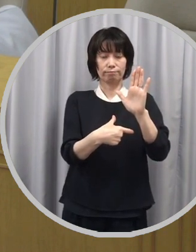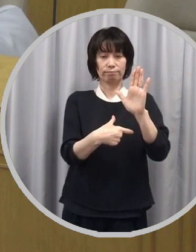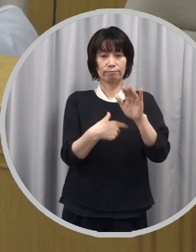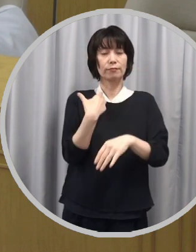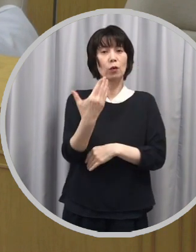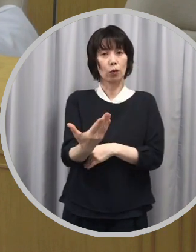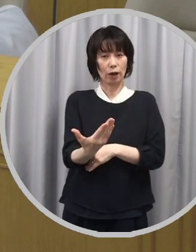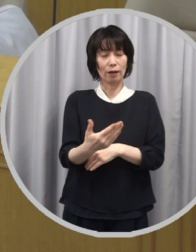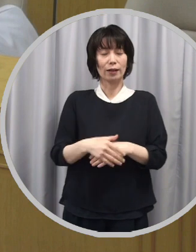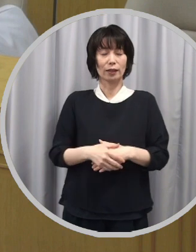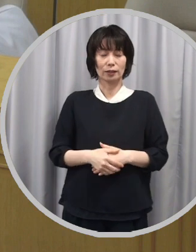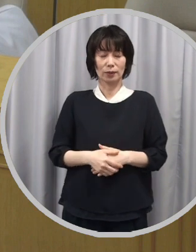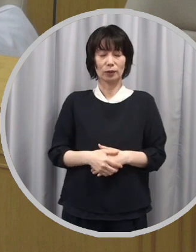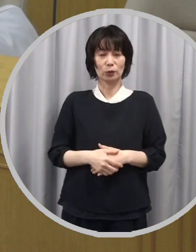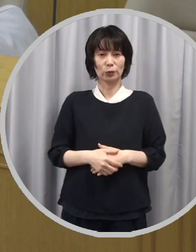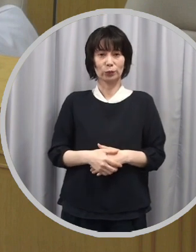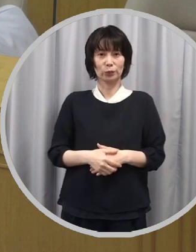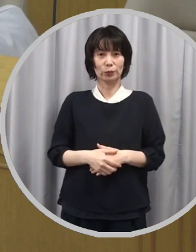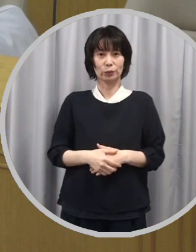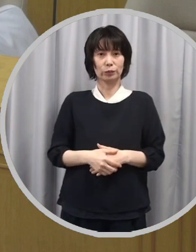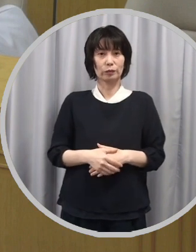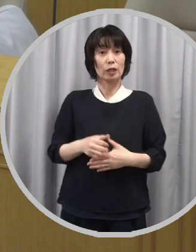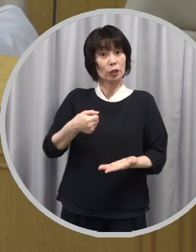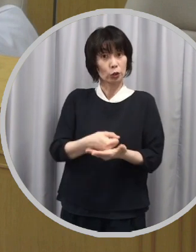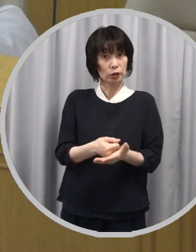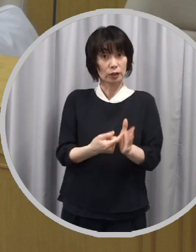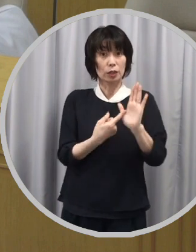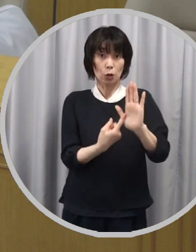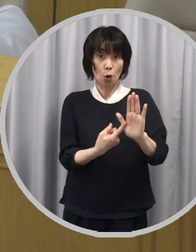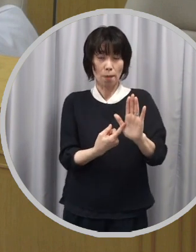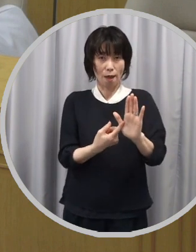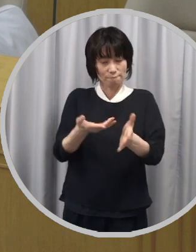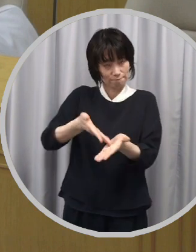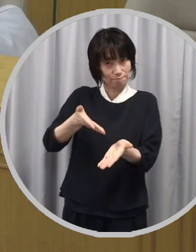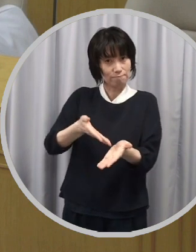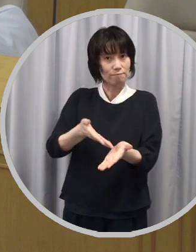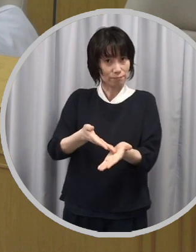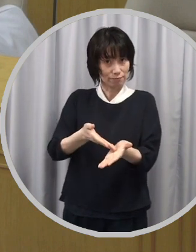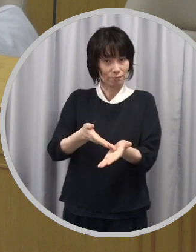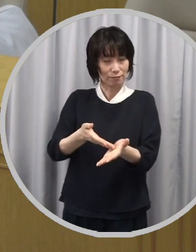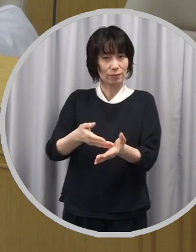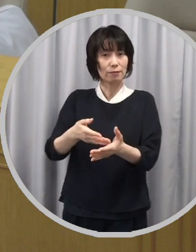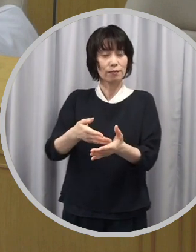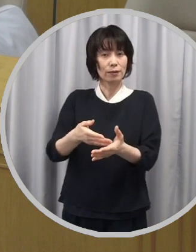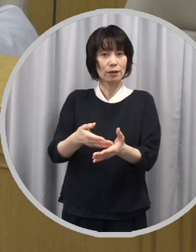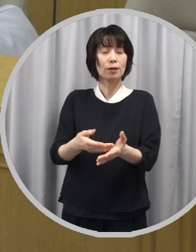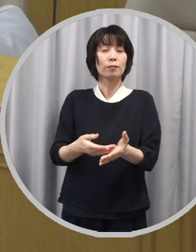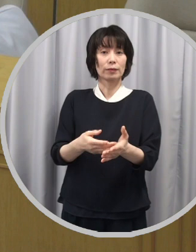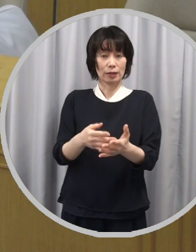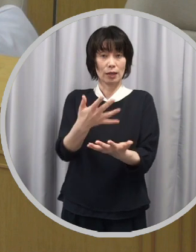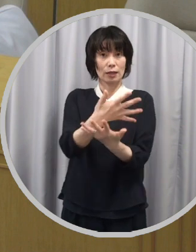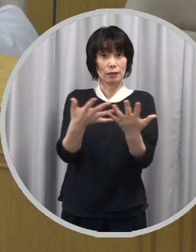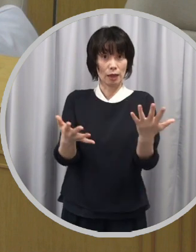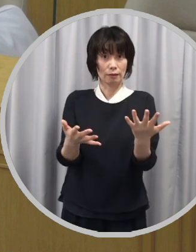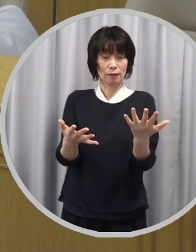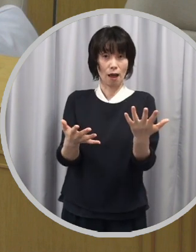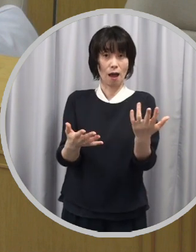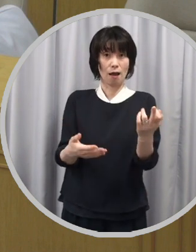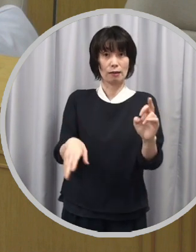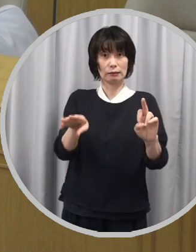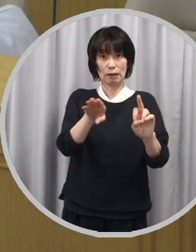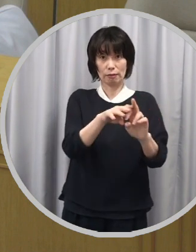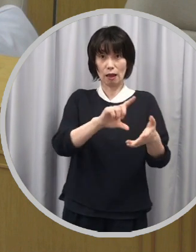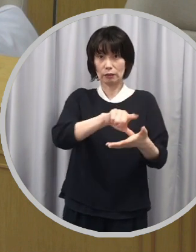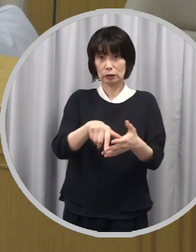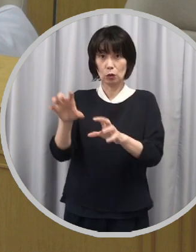お伺いをいたします。所信表明演説の中でも触れておりますが、データセンターの地方移